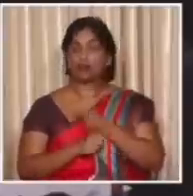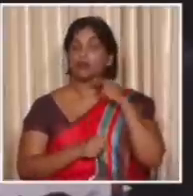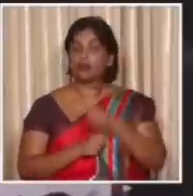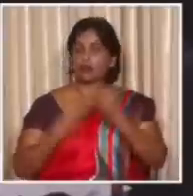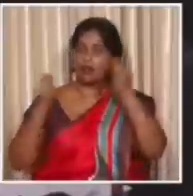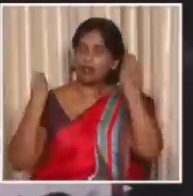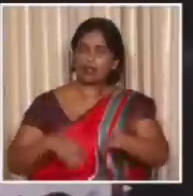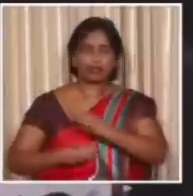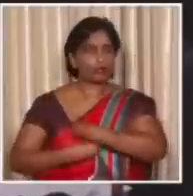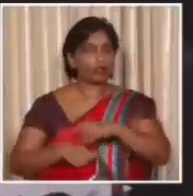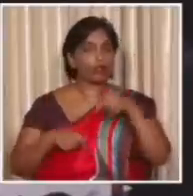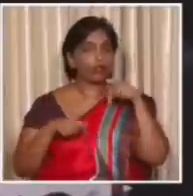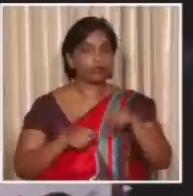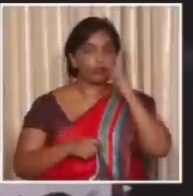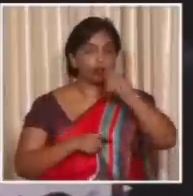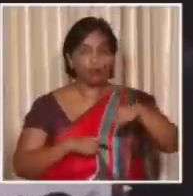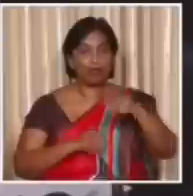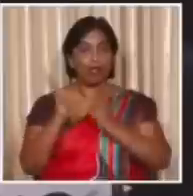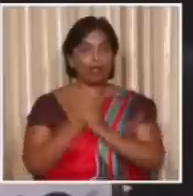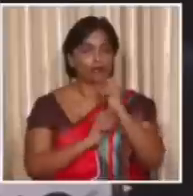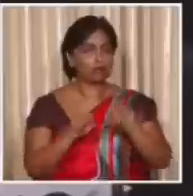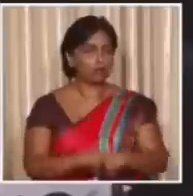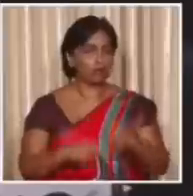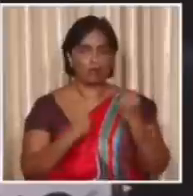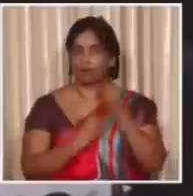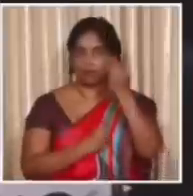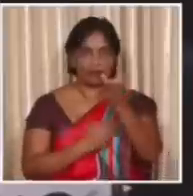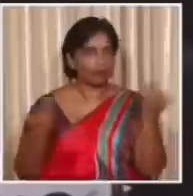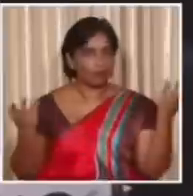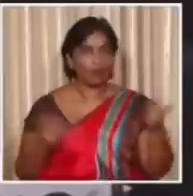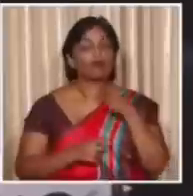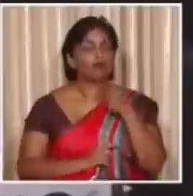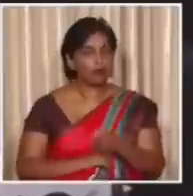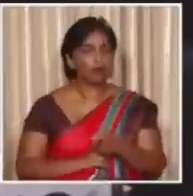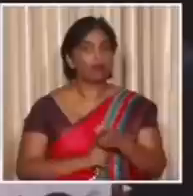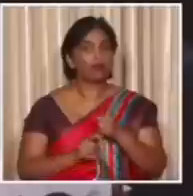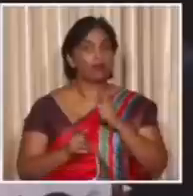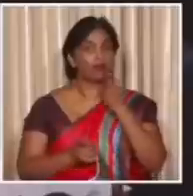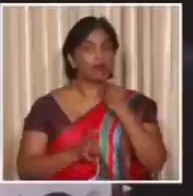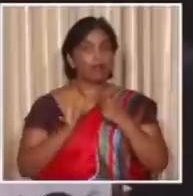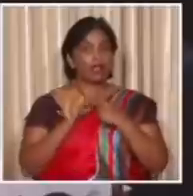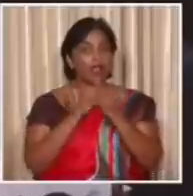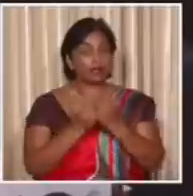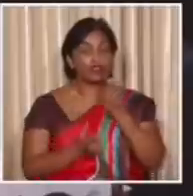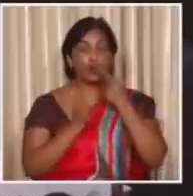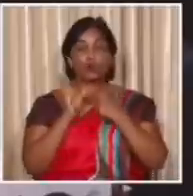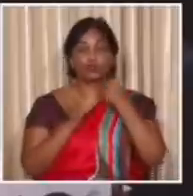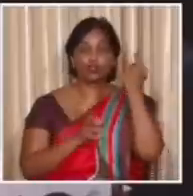නැති වංගස්ථාන කරලා දැන් සේවකගේ මේ අයිතිය කප්පාදු කරන්න ඉඩ දෙන්න බෑ ඒක තමයි ගිනුම් කරන්නේ උත්තරයක් වෙනවා හැබැයි මොකද